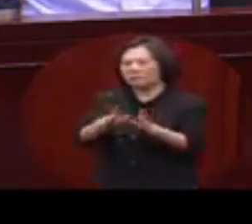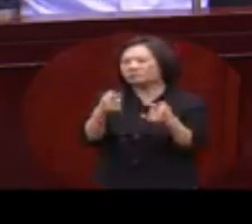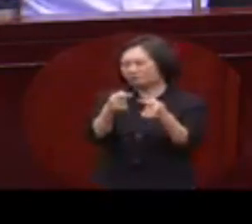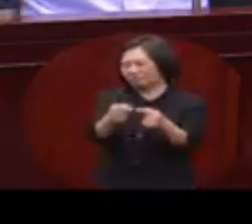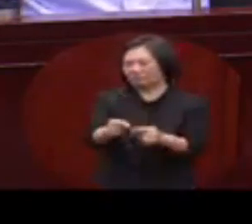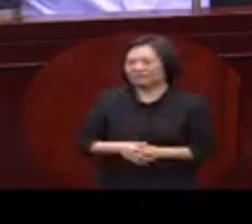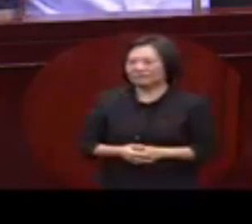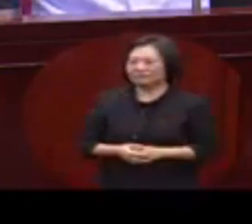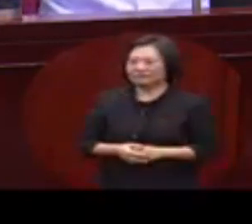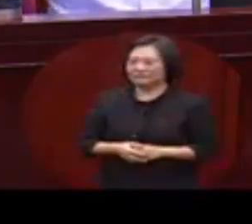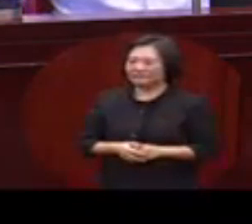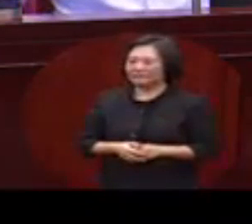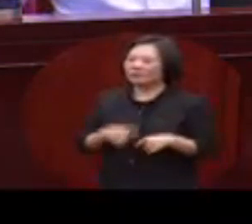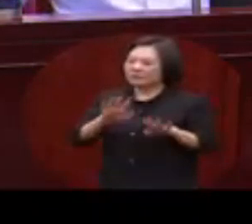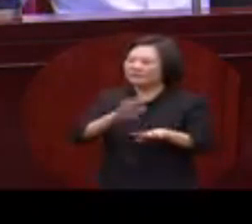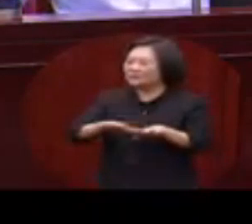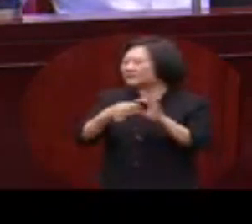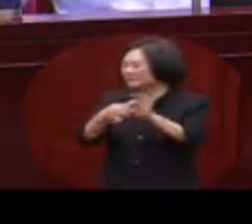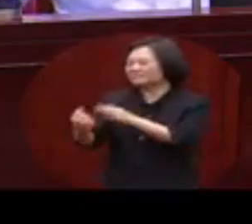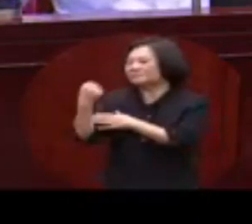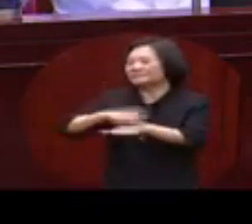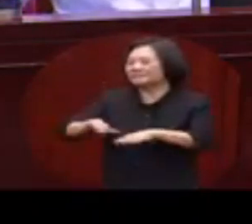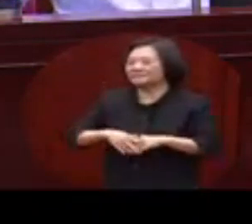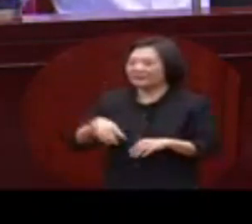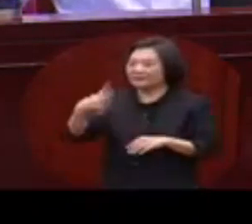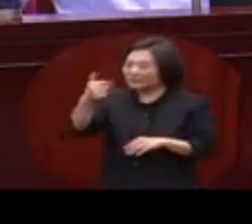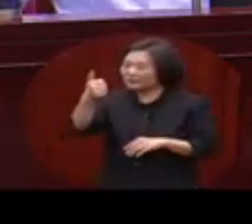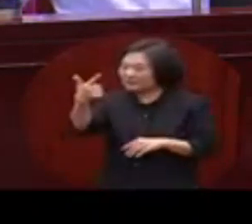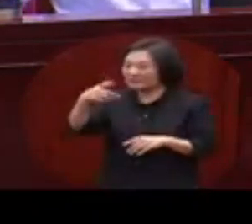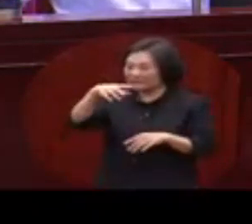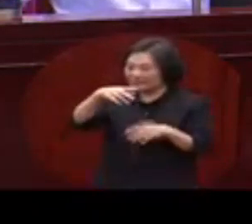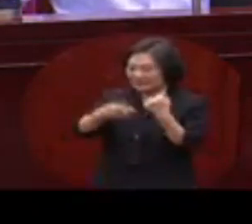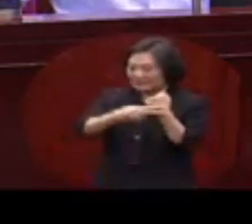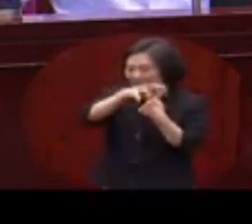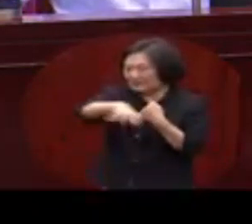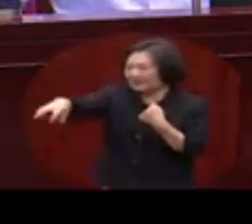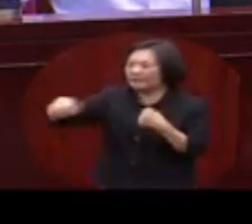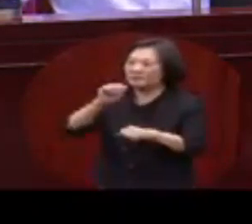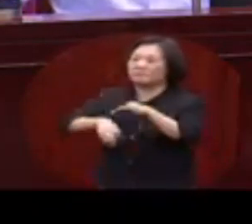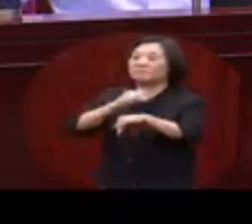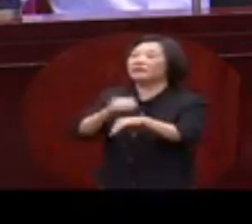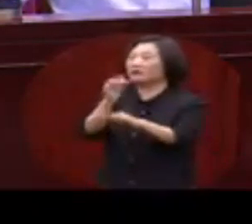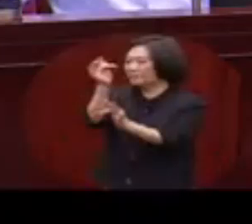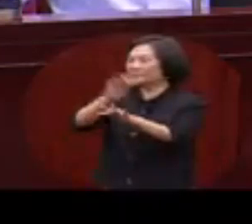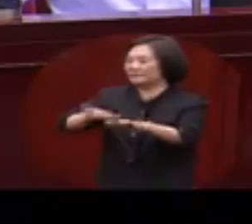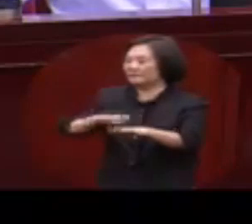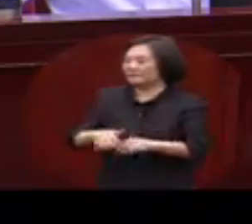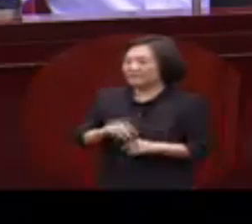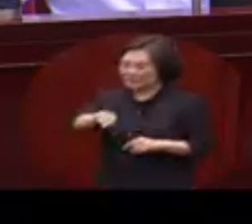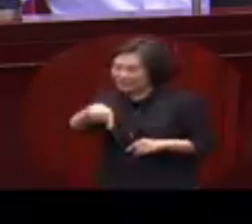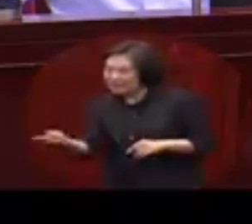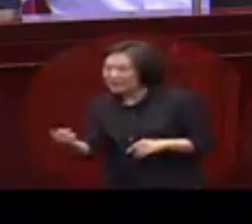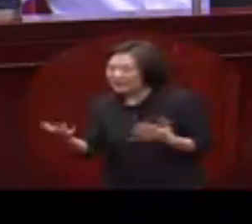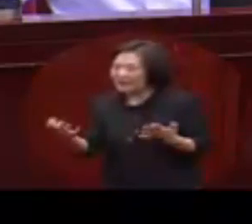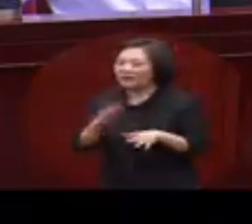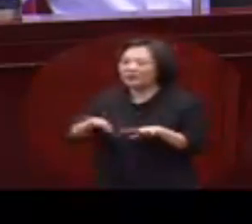有必要，那这个我们会继续进行我们要把这个456里全部做完以后，下一批就是要做那个每4年